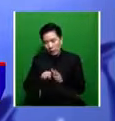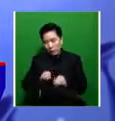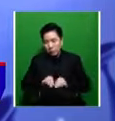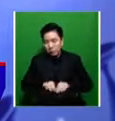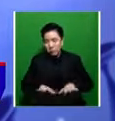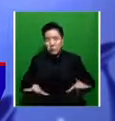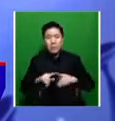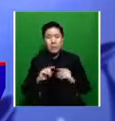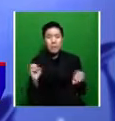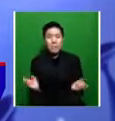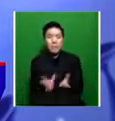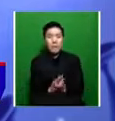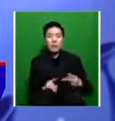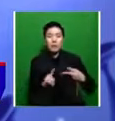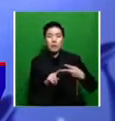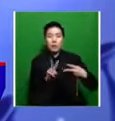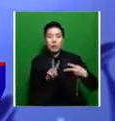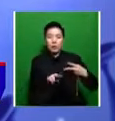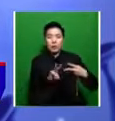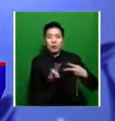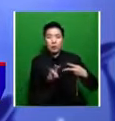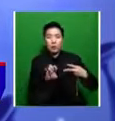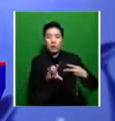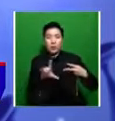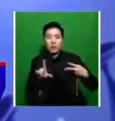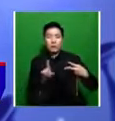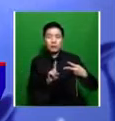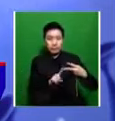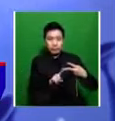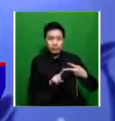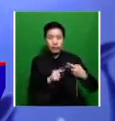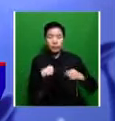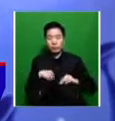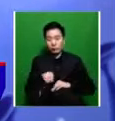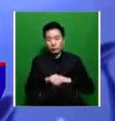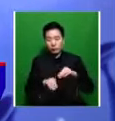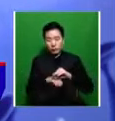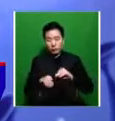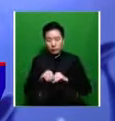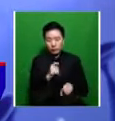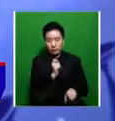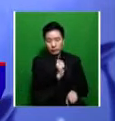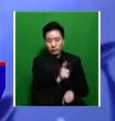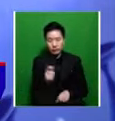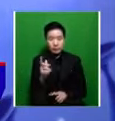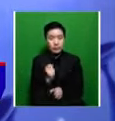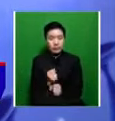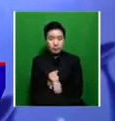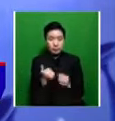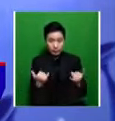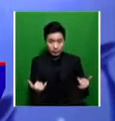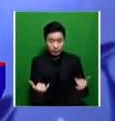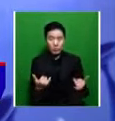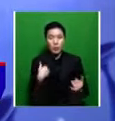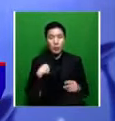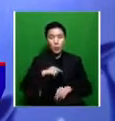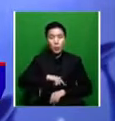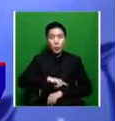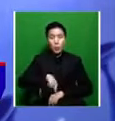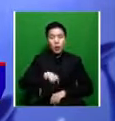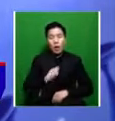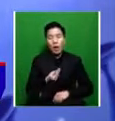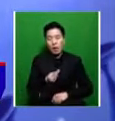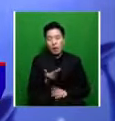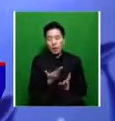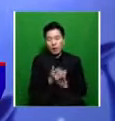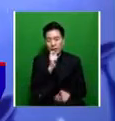ครั้งนี้อีก 2,700 ล้านบาทซึ่งโครงการการจ้างงานเนี่ยจะมีระยะเวลาในการ